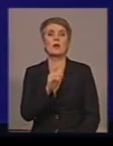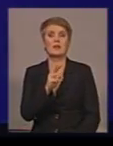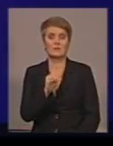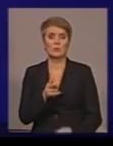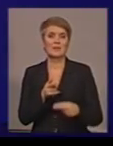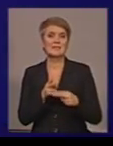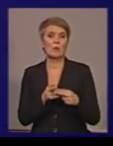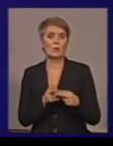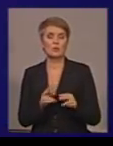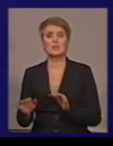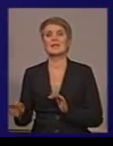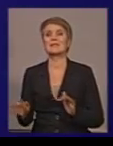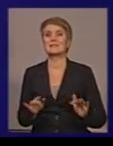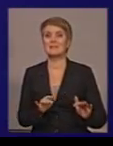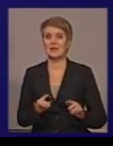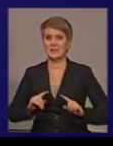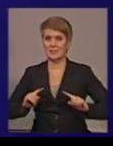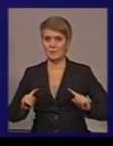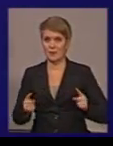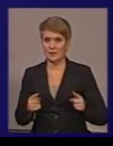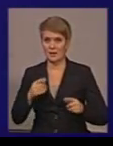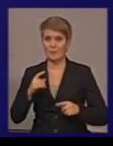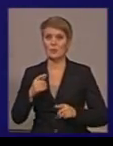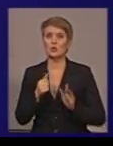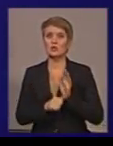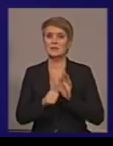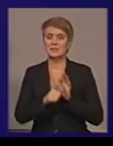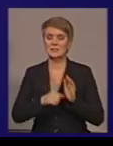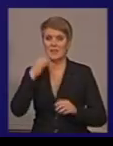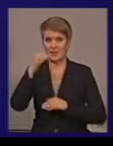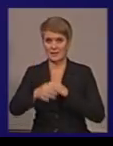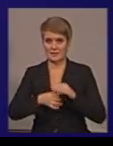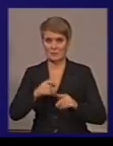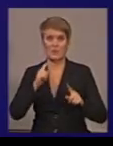вигляді тримання під вартою терміном 60 діб. Засідання, нагадаю, ще триває.